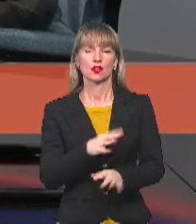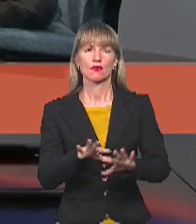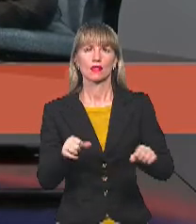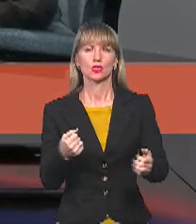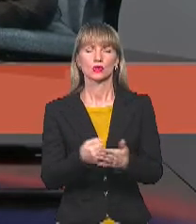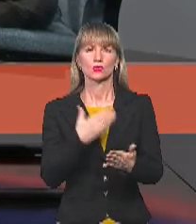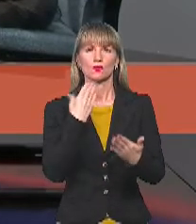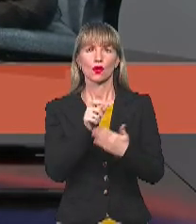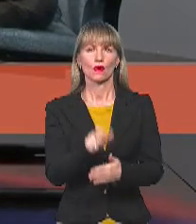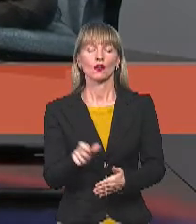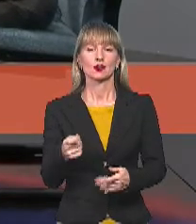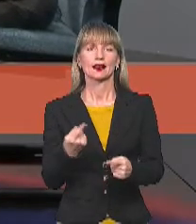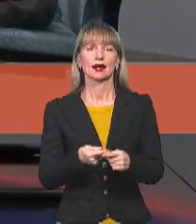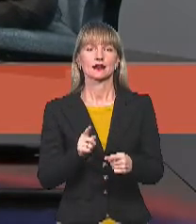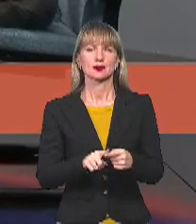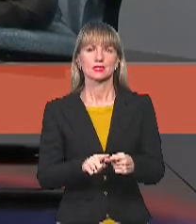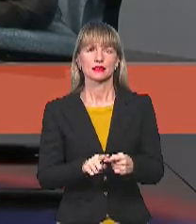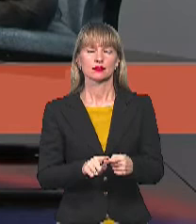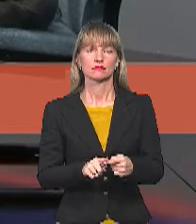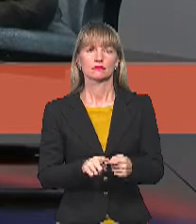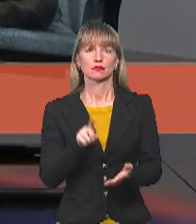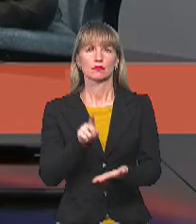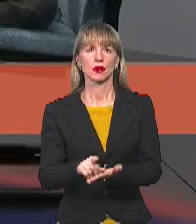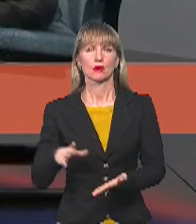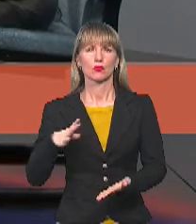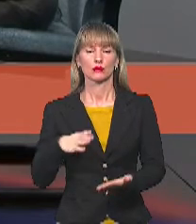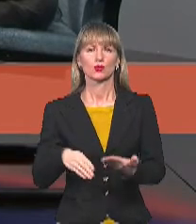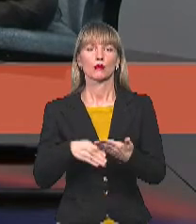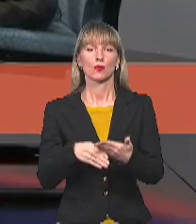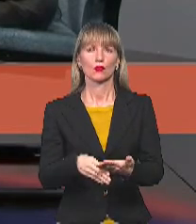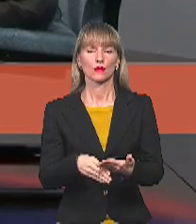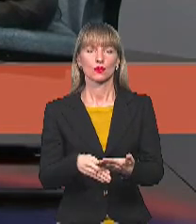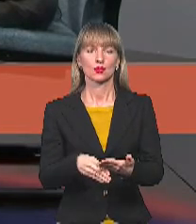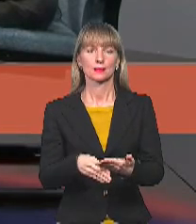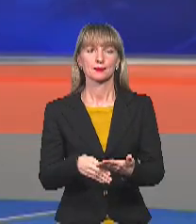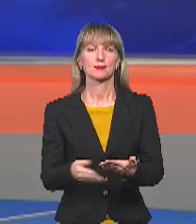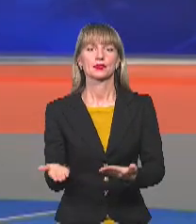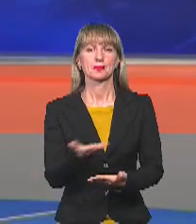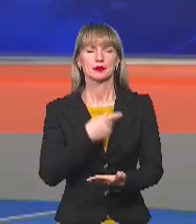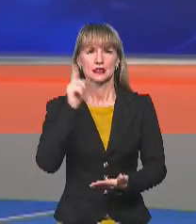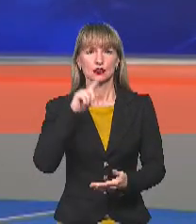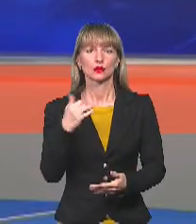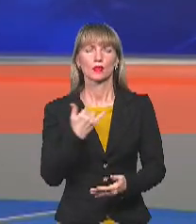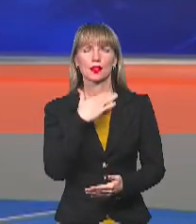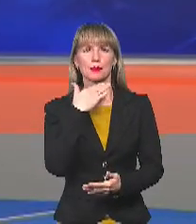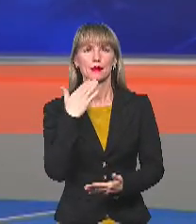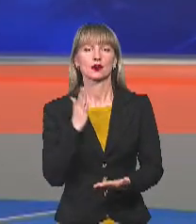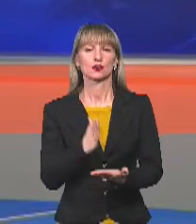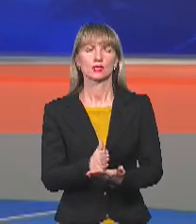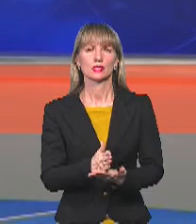городян. Це якось так має бути допомога така. Ну, ми ж знаємо, що у нас багато